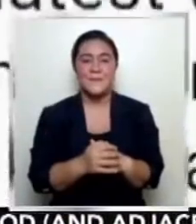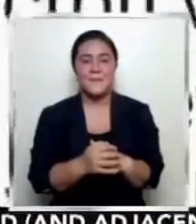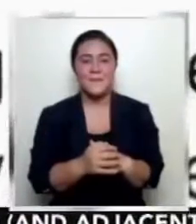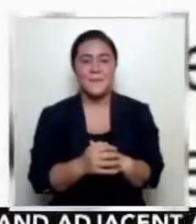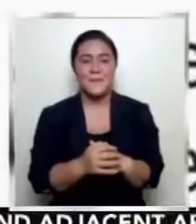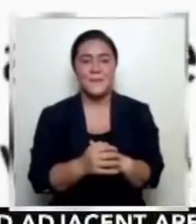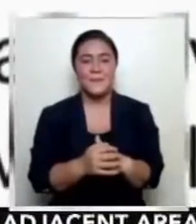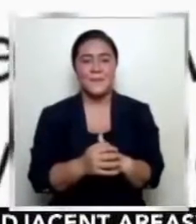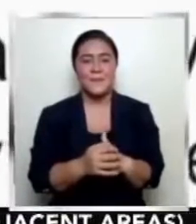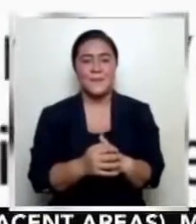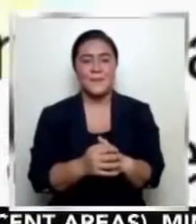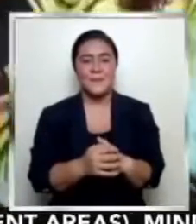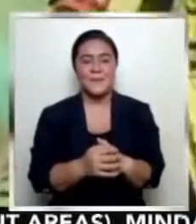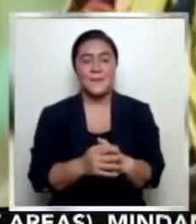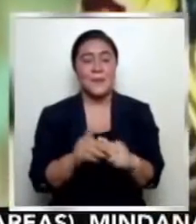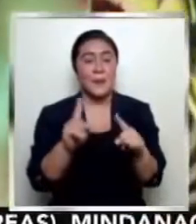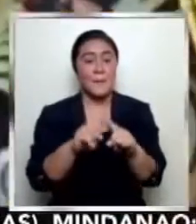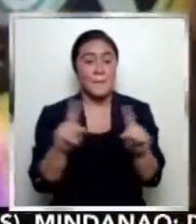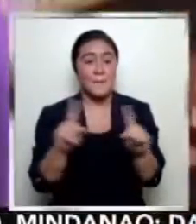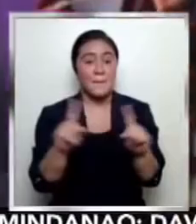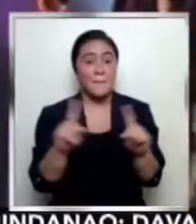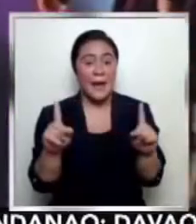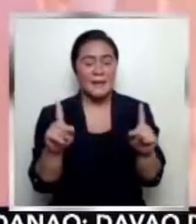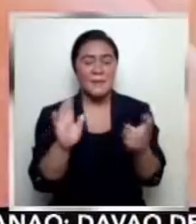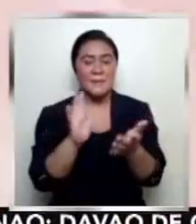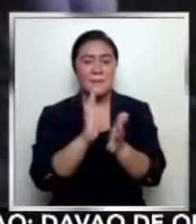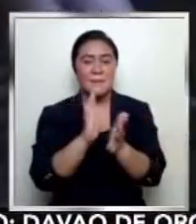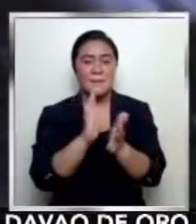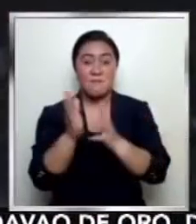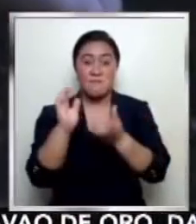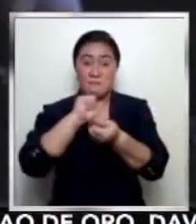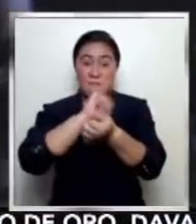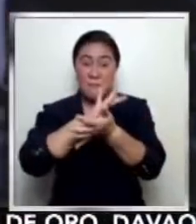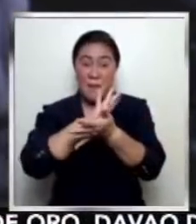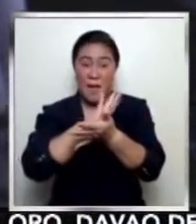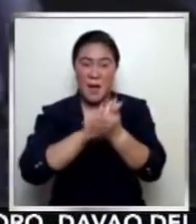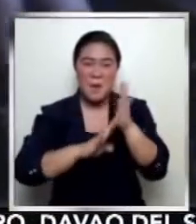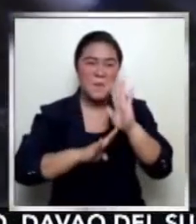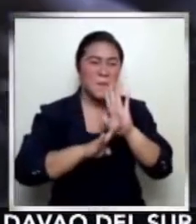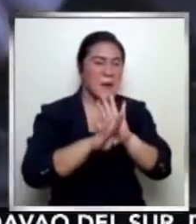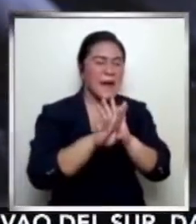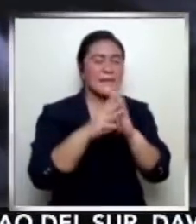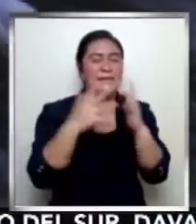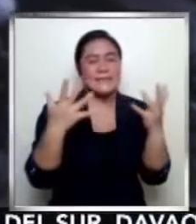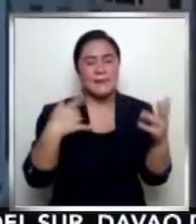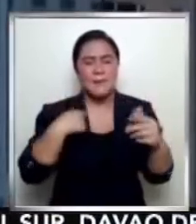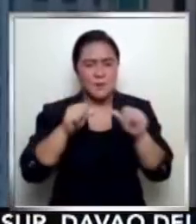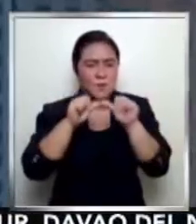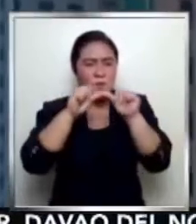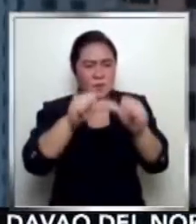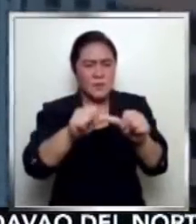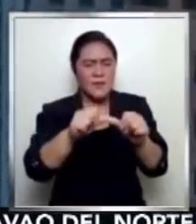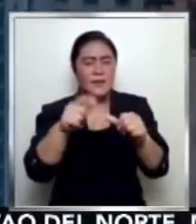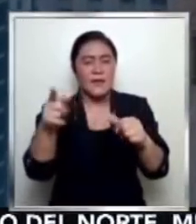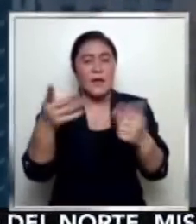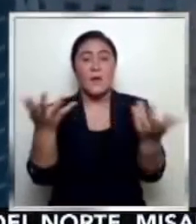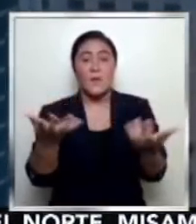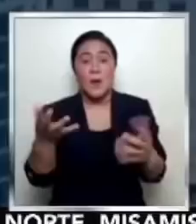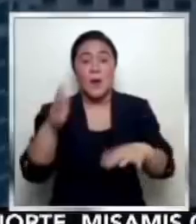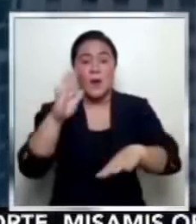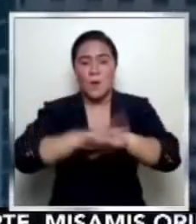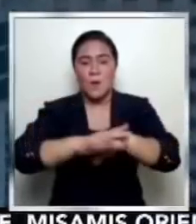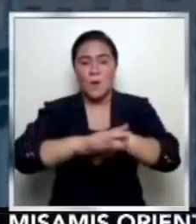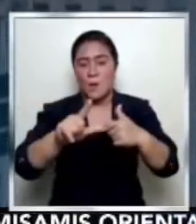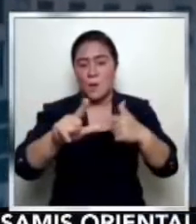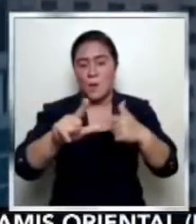Yun nga lang, naabutan si Clint ng COVID surge at itinuloy niya ang challenge online. Halos dalawang buwan na pero wala pa rin